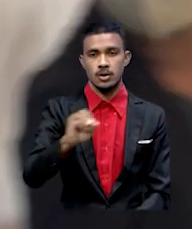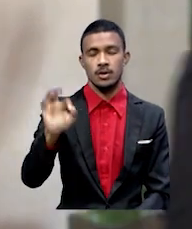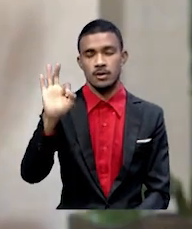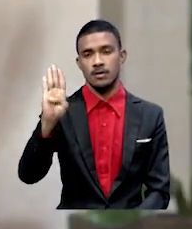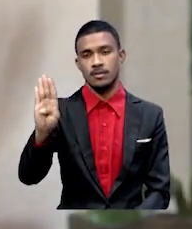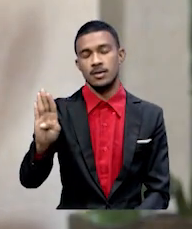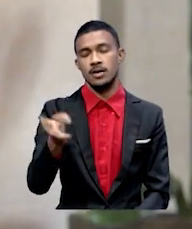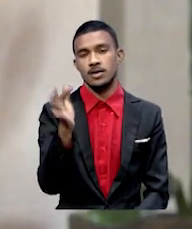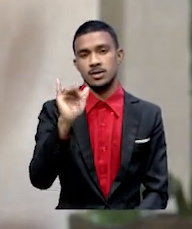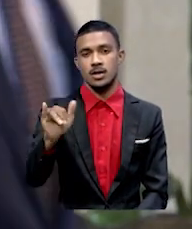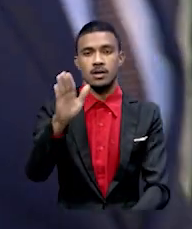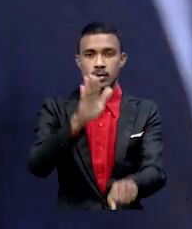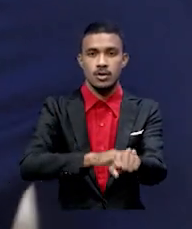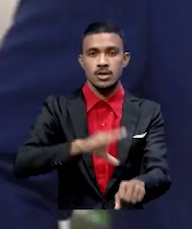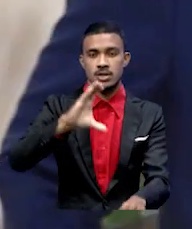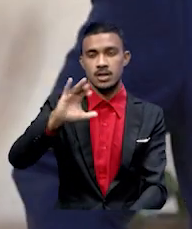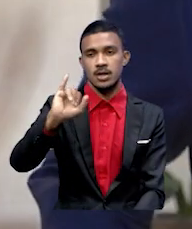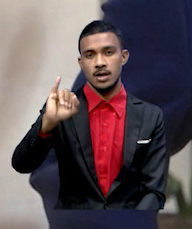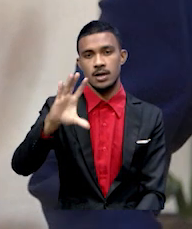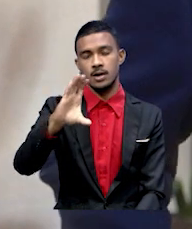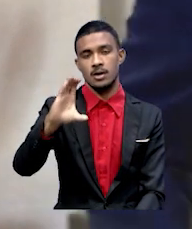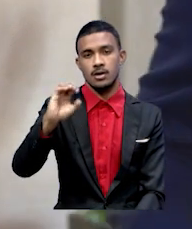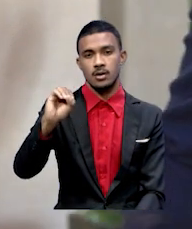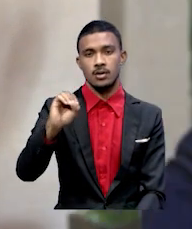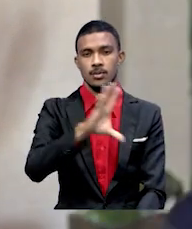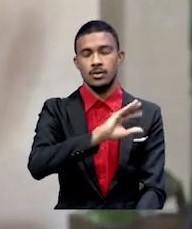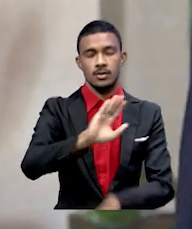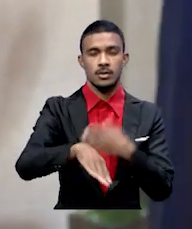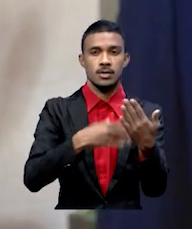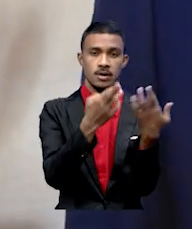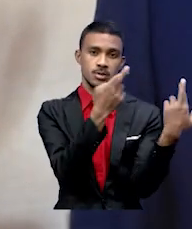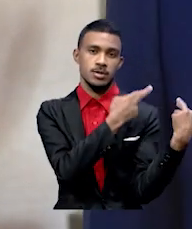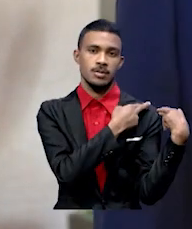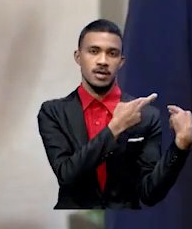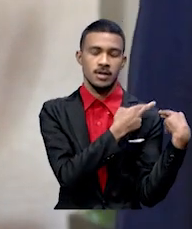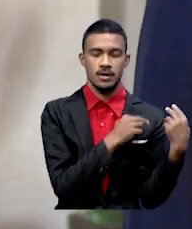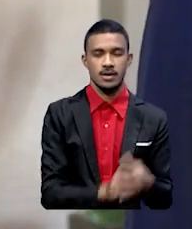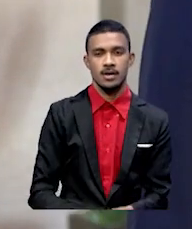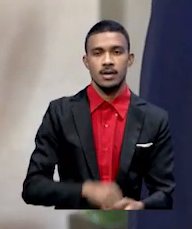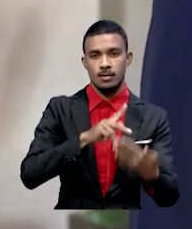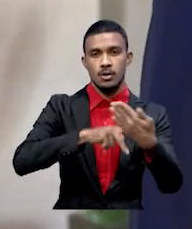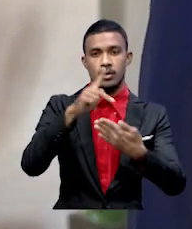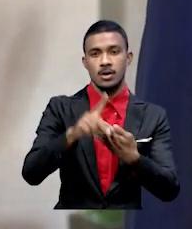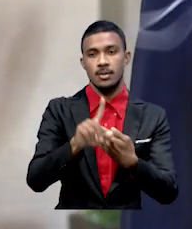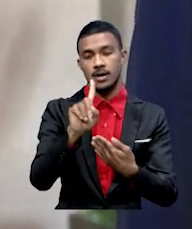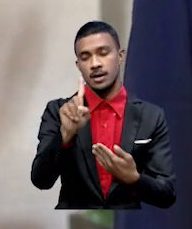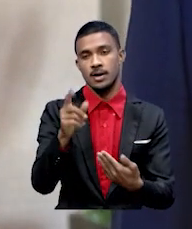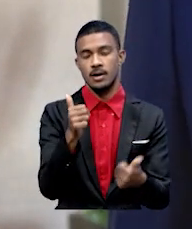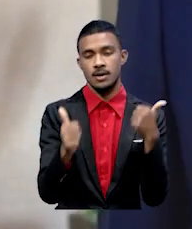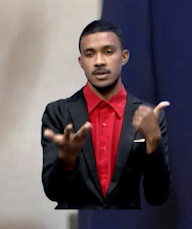시라볼루 CSR 니리앙 코르포레이트 소셜 레스폰서빌리티 네 프로그라마 이데네베 시라